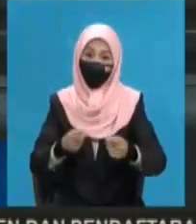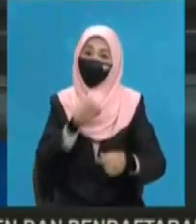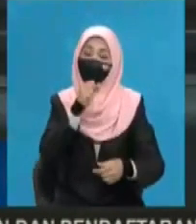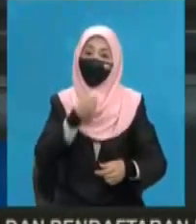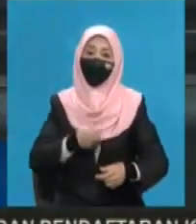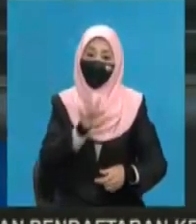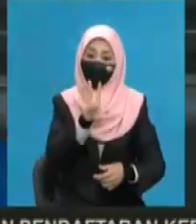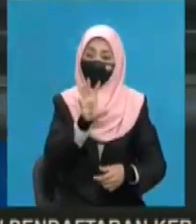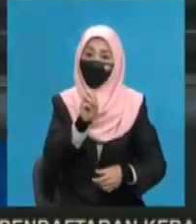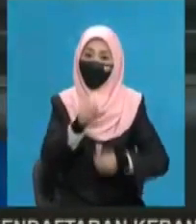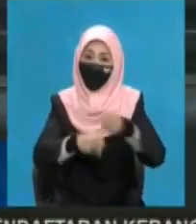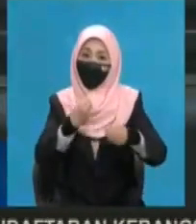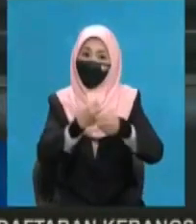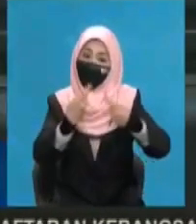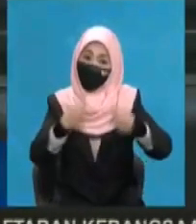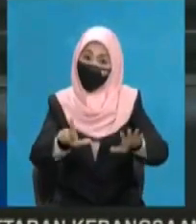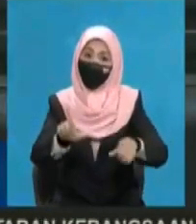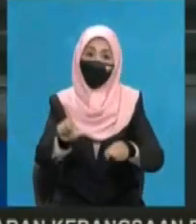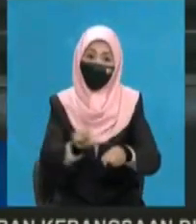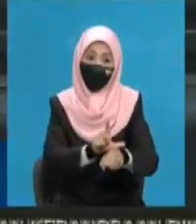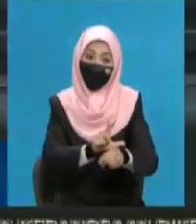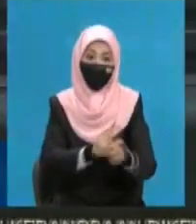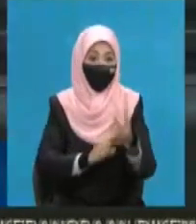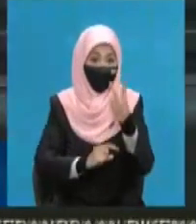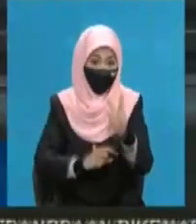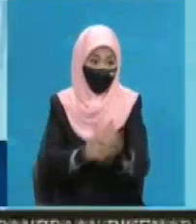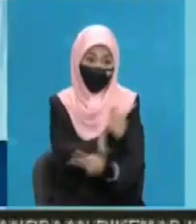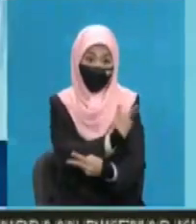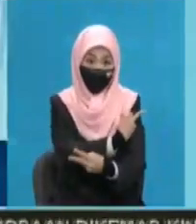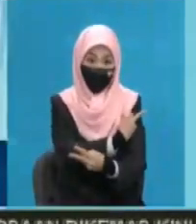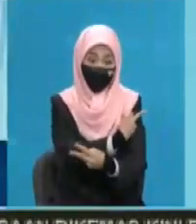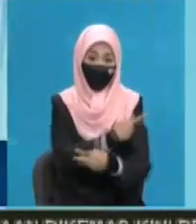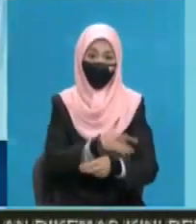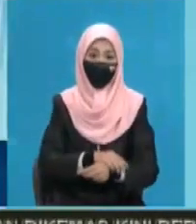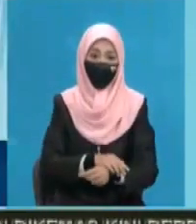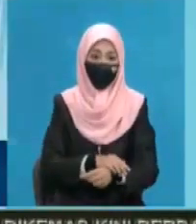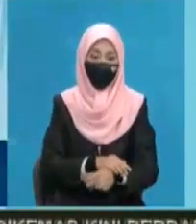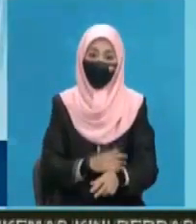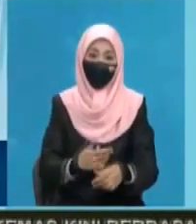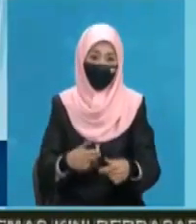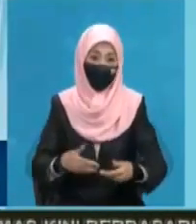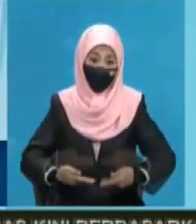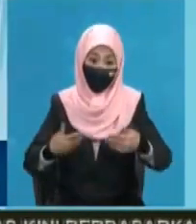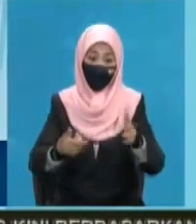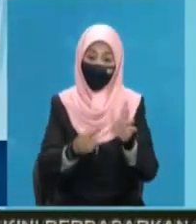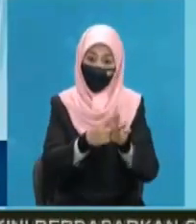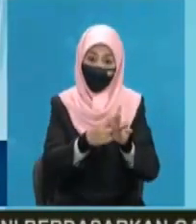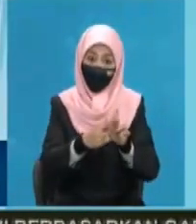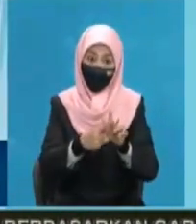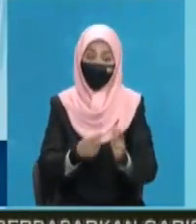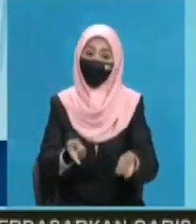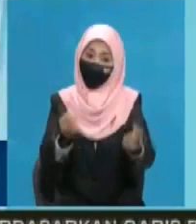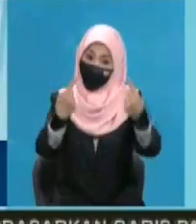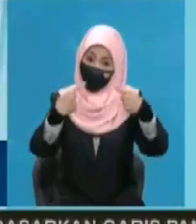berumur 50 tahun keatas dan telah melengkapkan 22 sebab sinopsis pemberian dosis ketiga ini adalah secara Walking